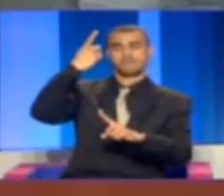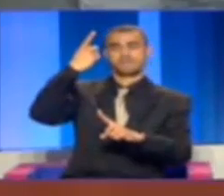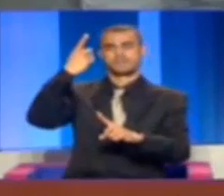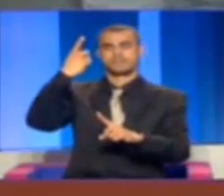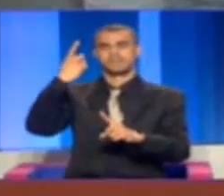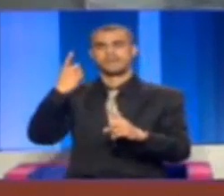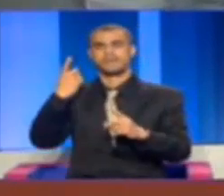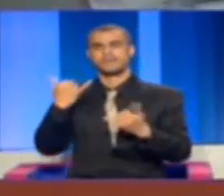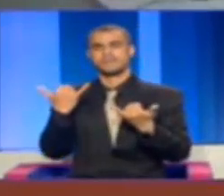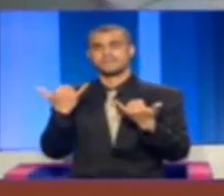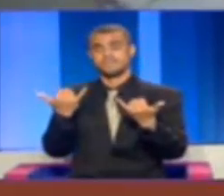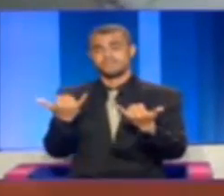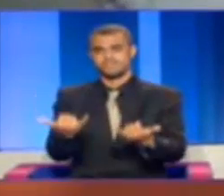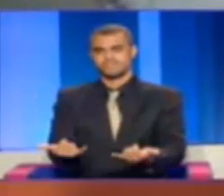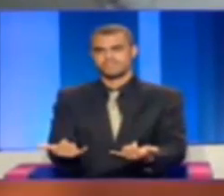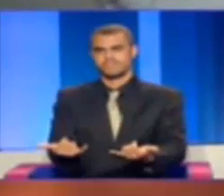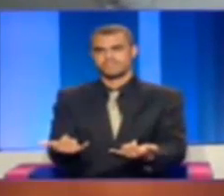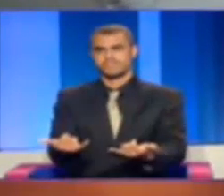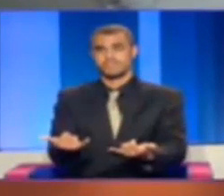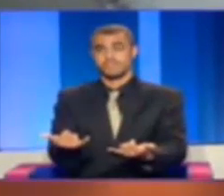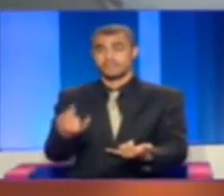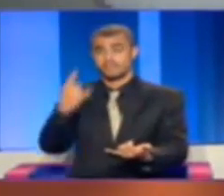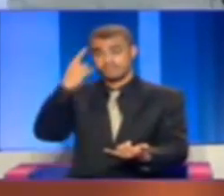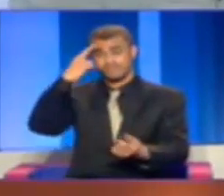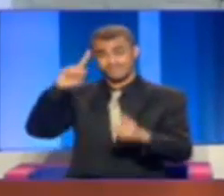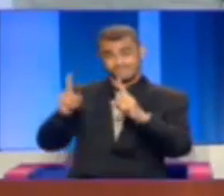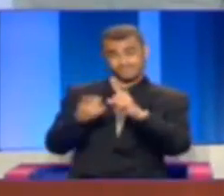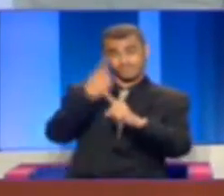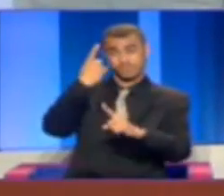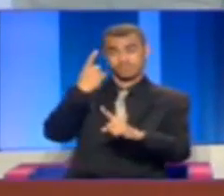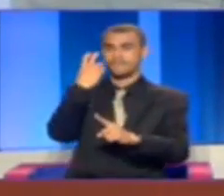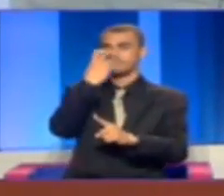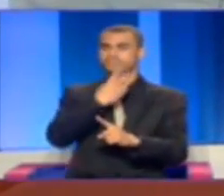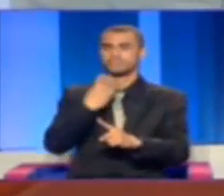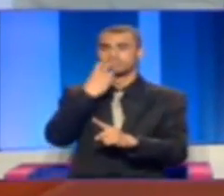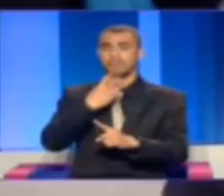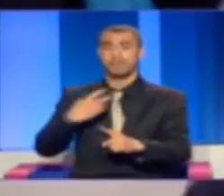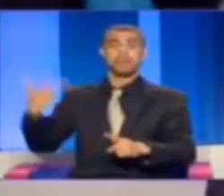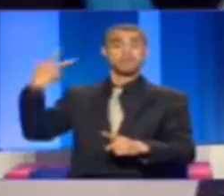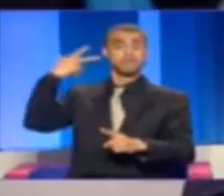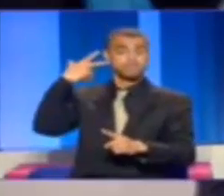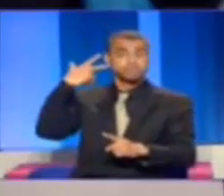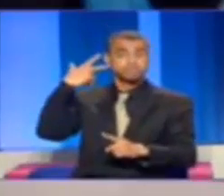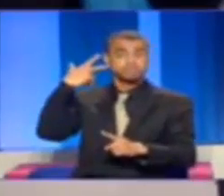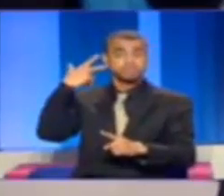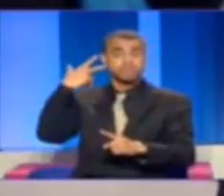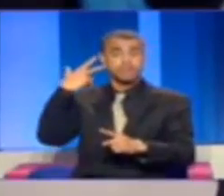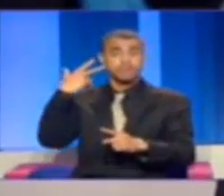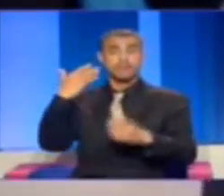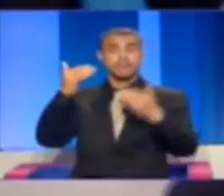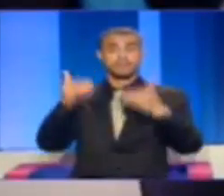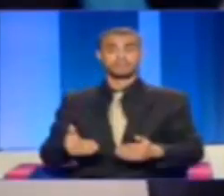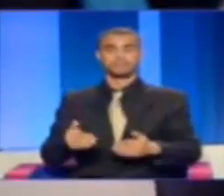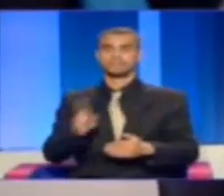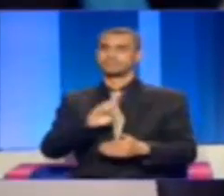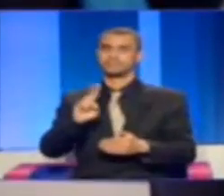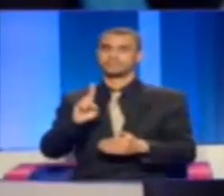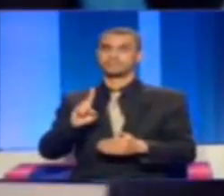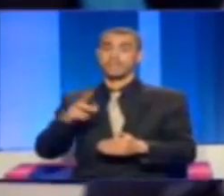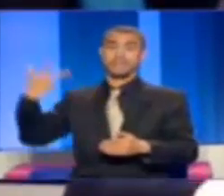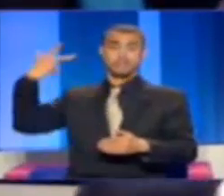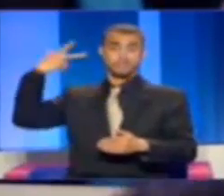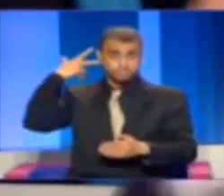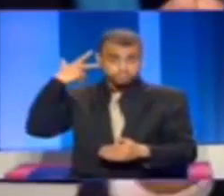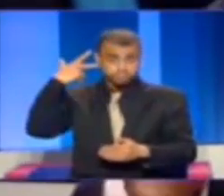الاوغتوفونيس تقوم بواحد الدور كبير في نجاح هذه العمليه هذه. اذا زرع القوقعه هي عمليه ناجحه.